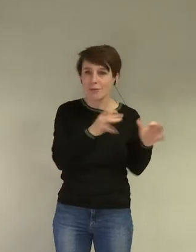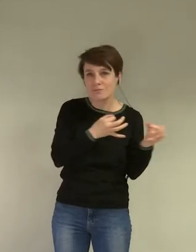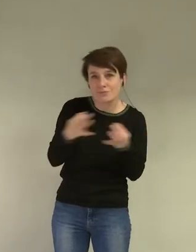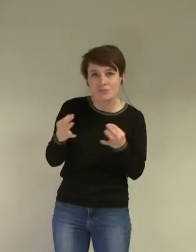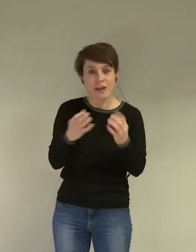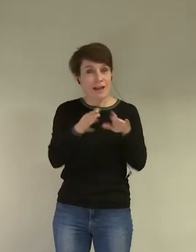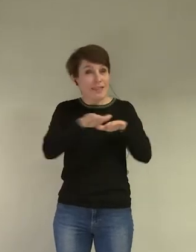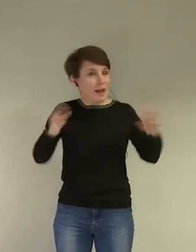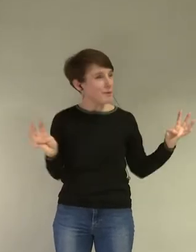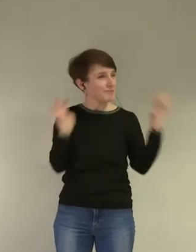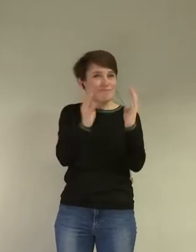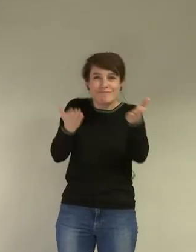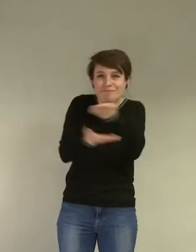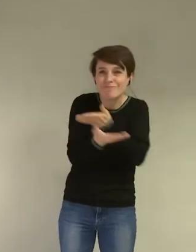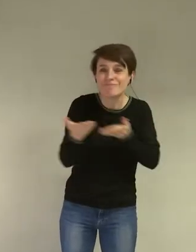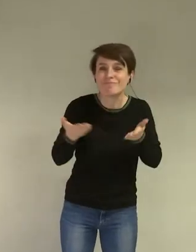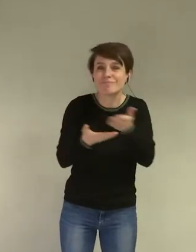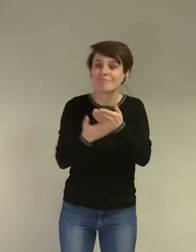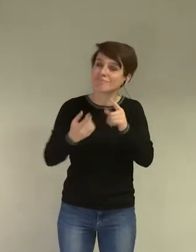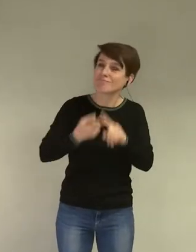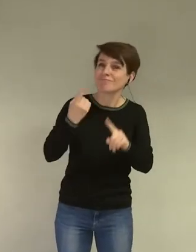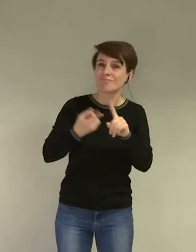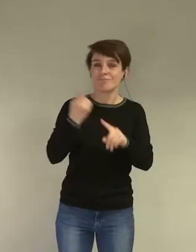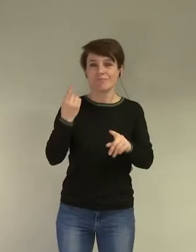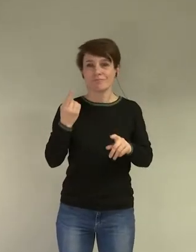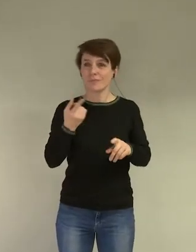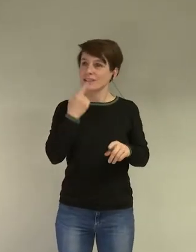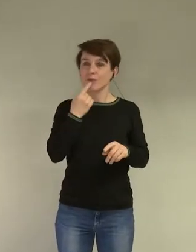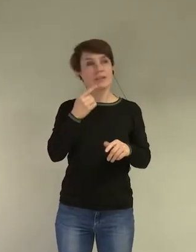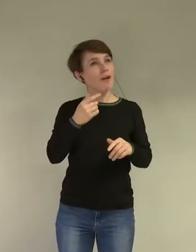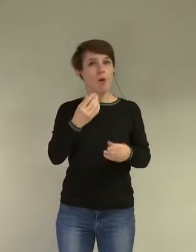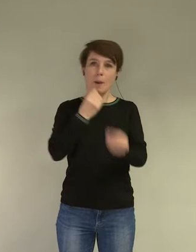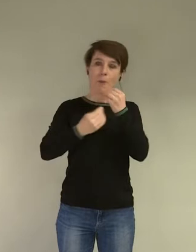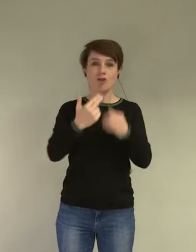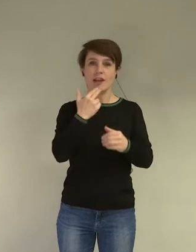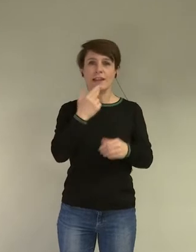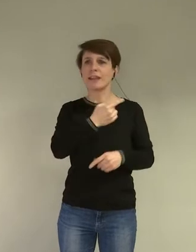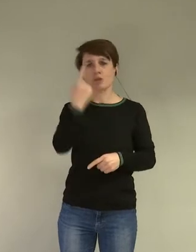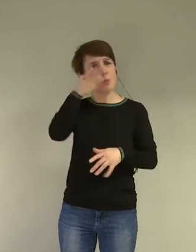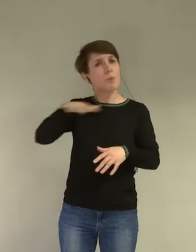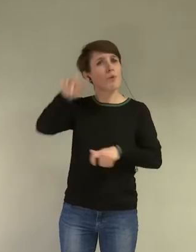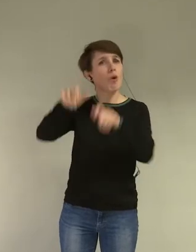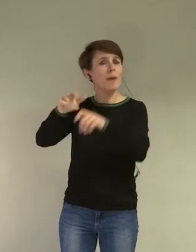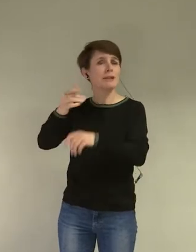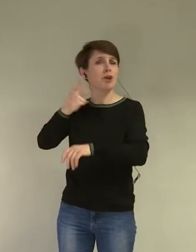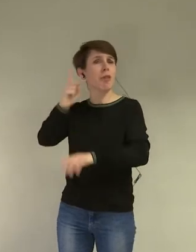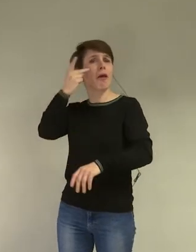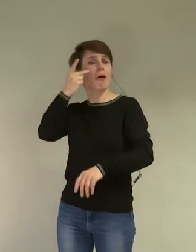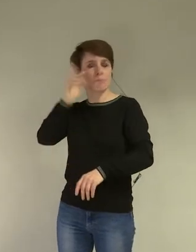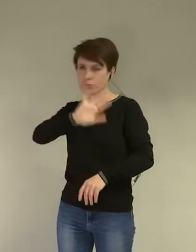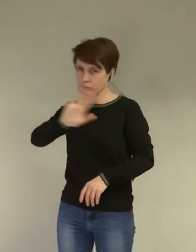là qui la qualité n'est pas un privilège c'est un droit la santé n'est pas un privilège